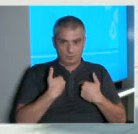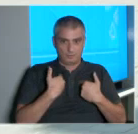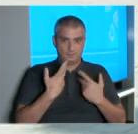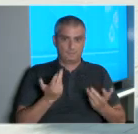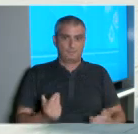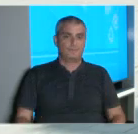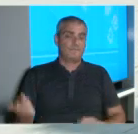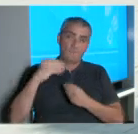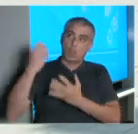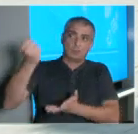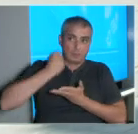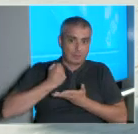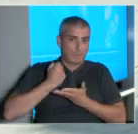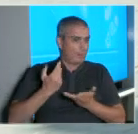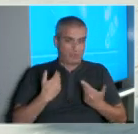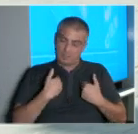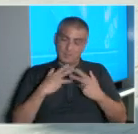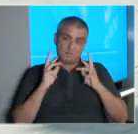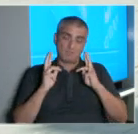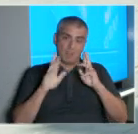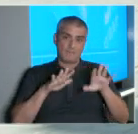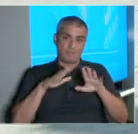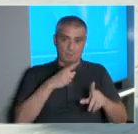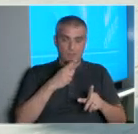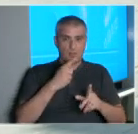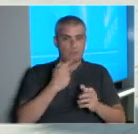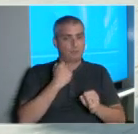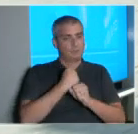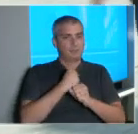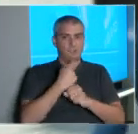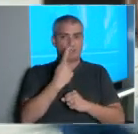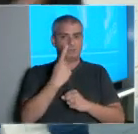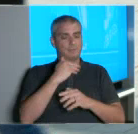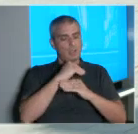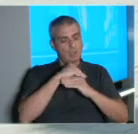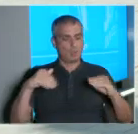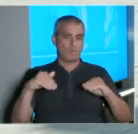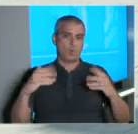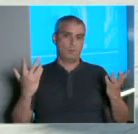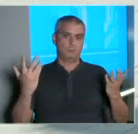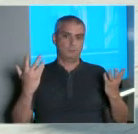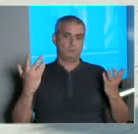ומלגות. אני מקווה שהממשלה תציב בעצמה קווים אדומים,